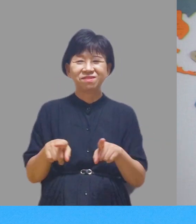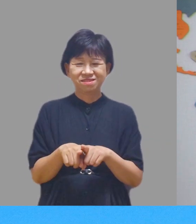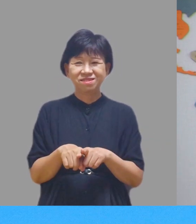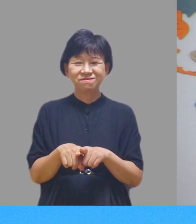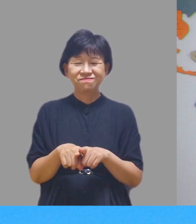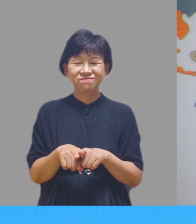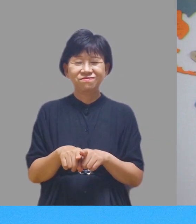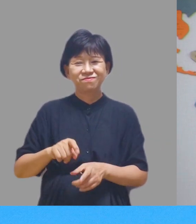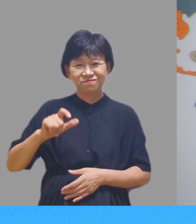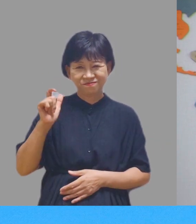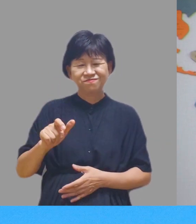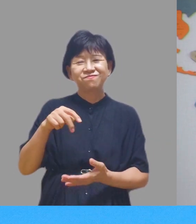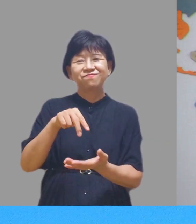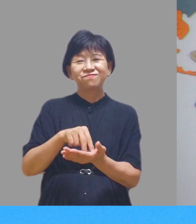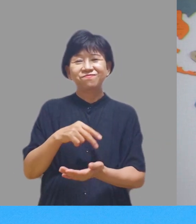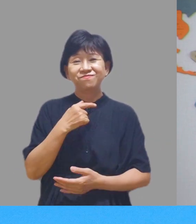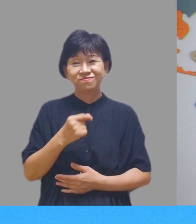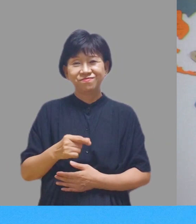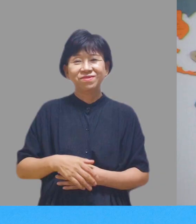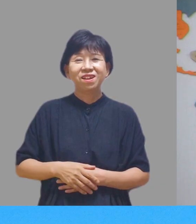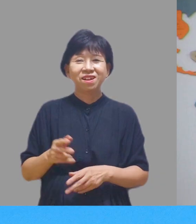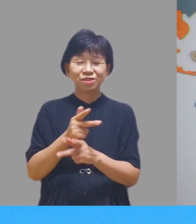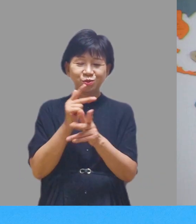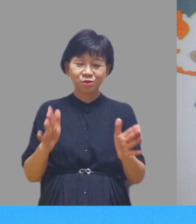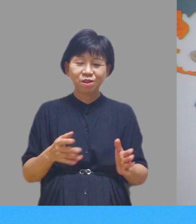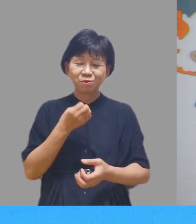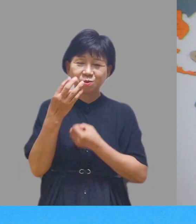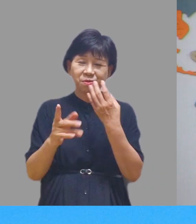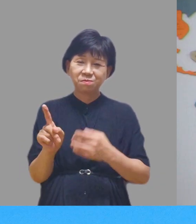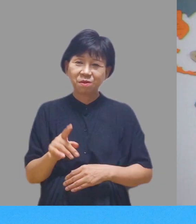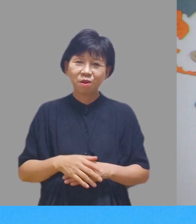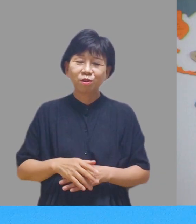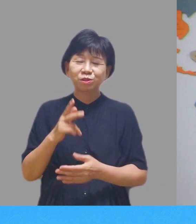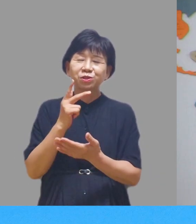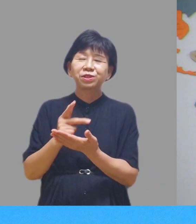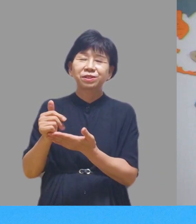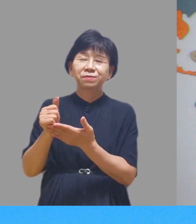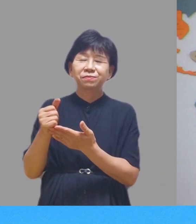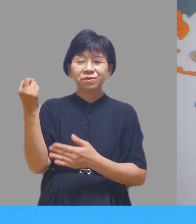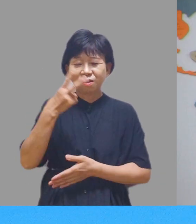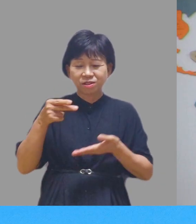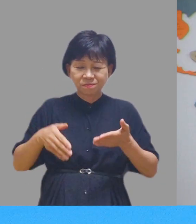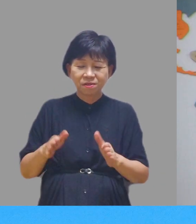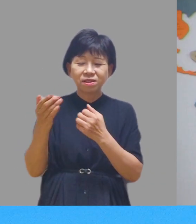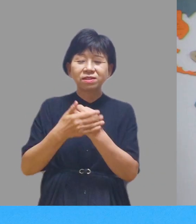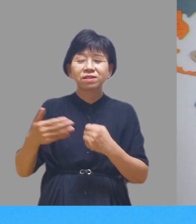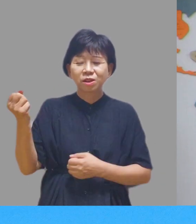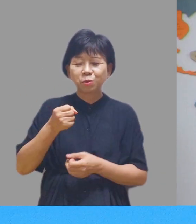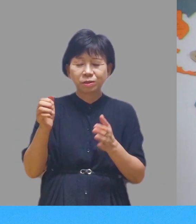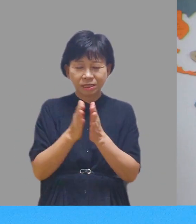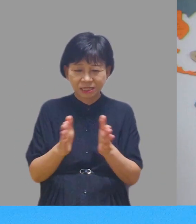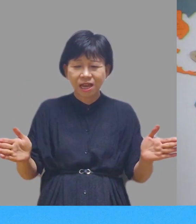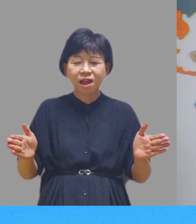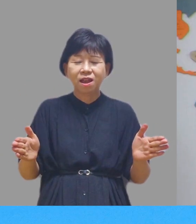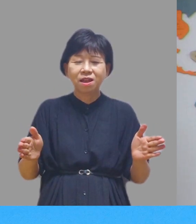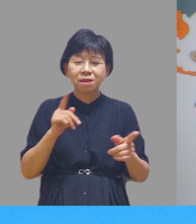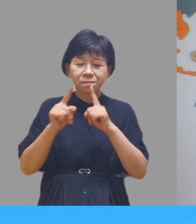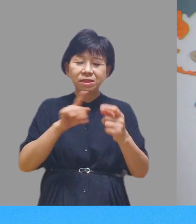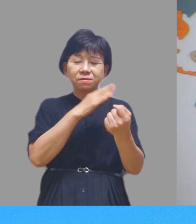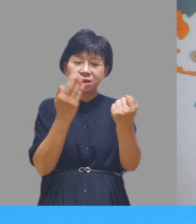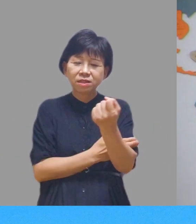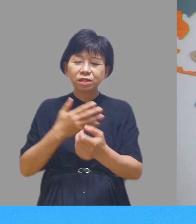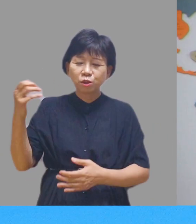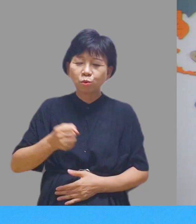것 같아요. 이 한 주간 우리 모두 이렇게 고백하며 살았으면 해요. 주님, 거듭남의 은혜로 시작하여 말씀의